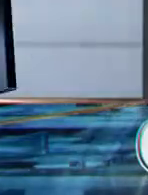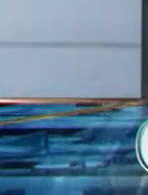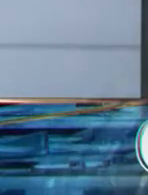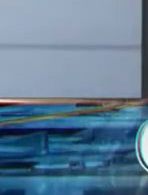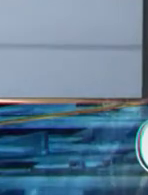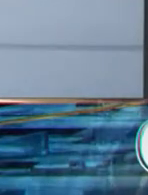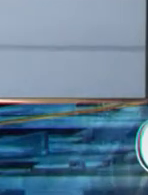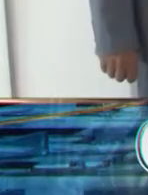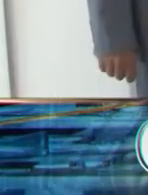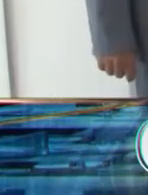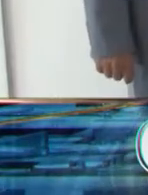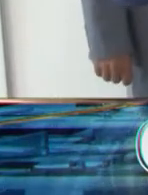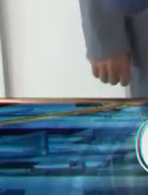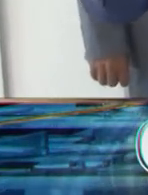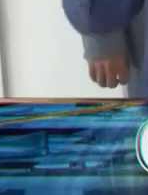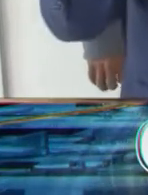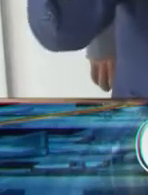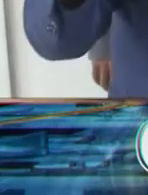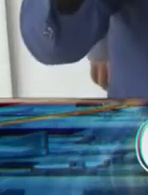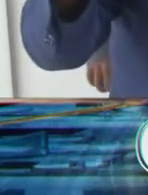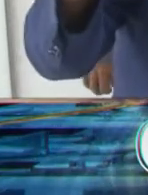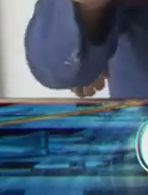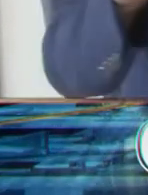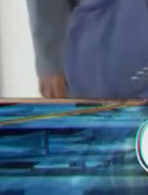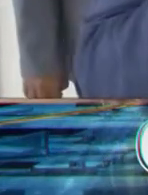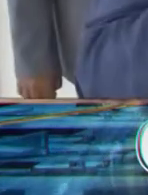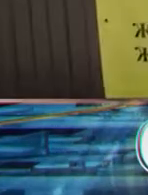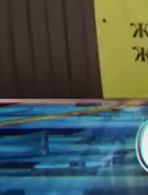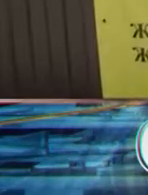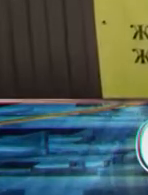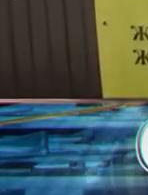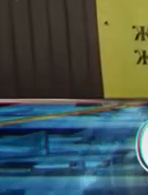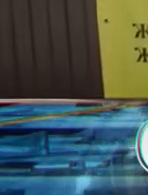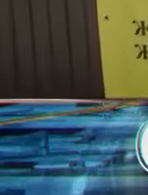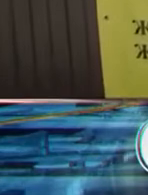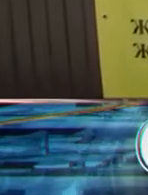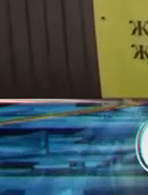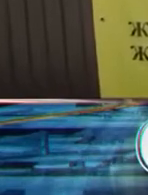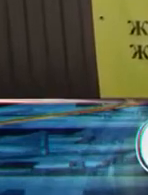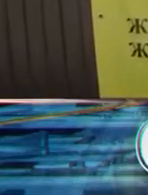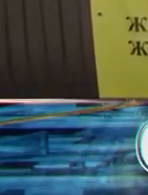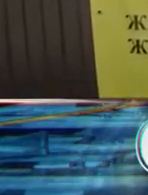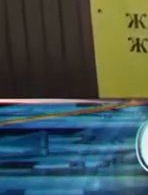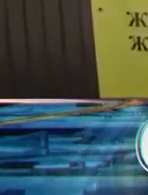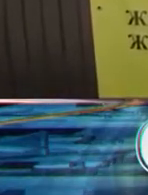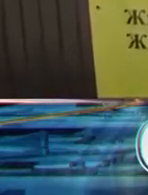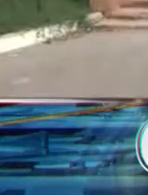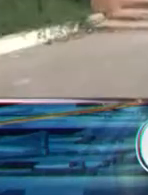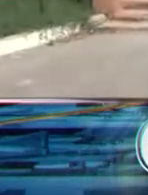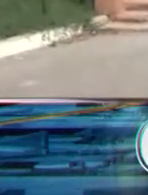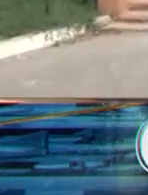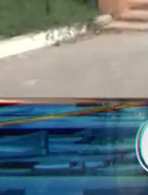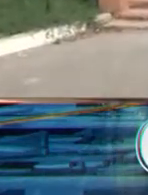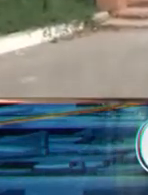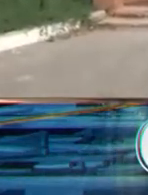С обновками. В Вилийском районе реализуется сразу 89 проектов. В их числе реконструкция существующих и